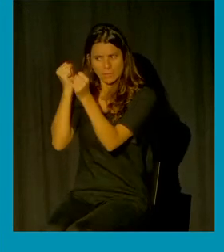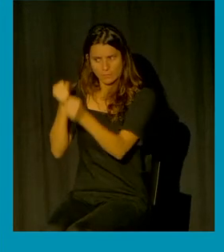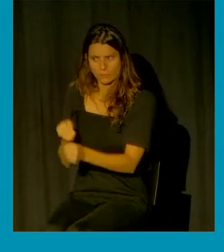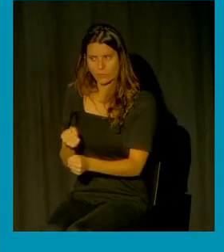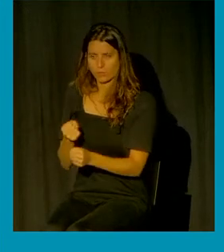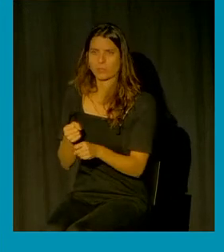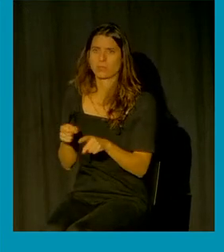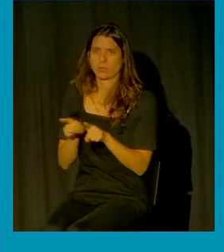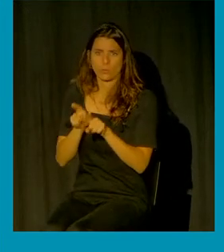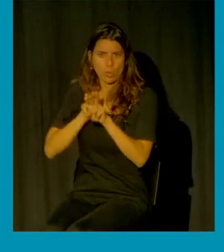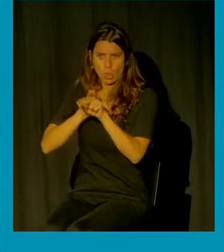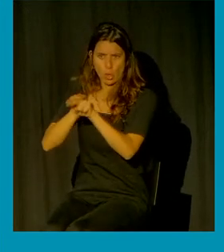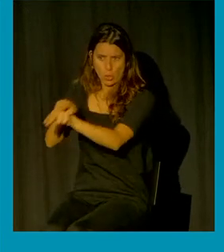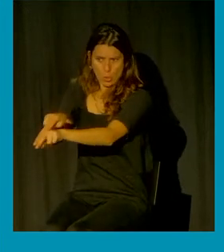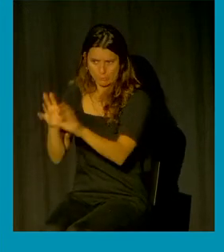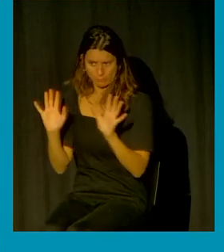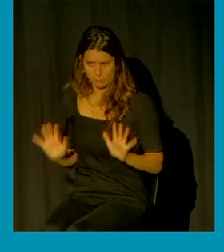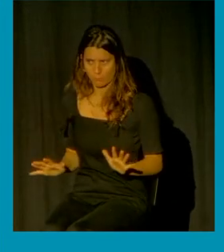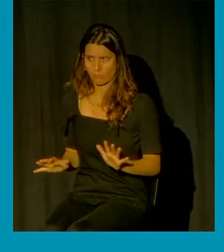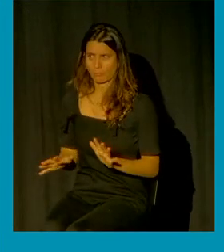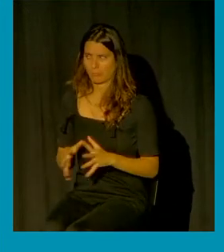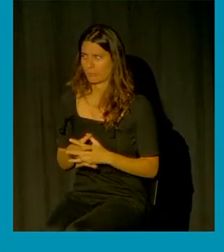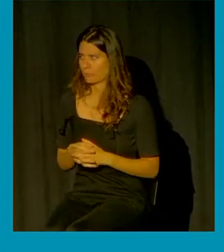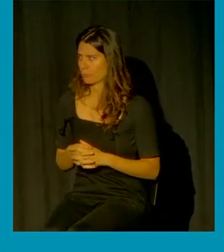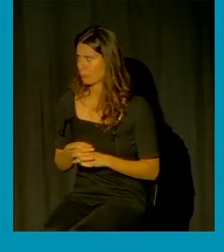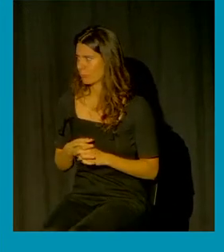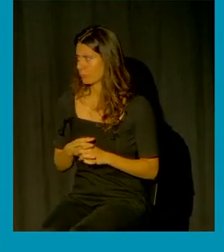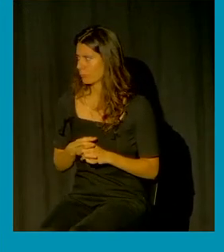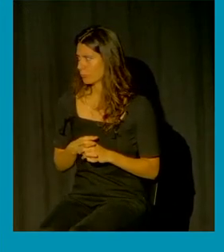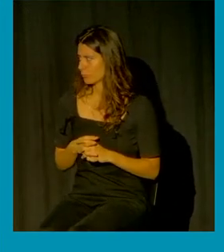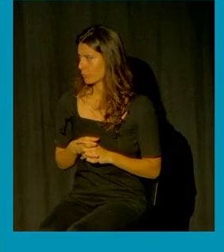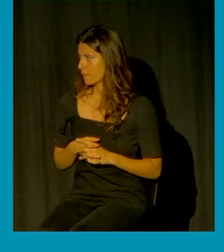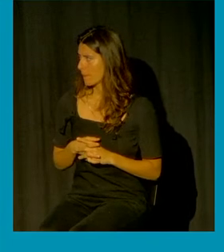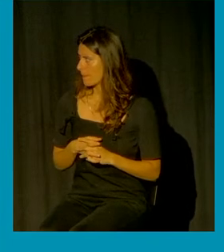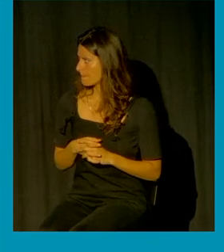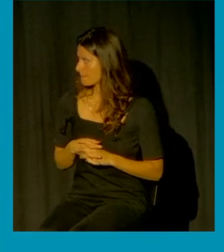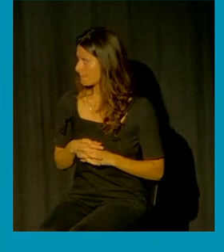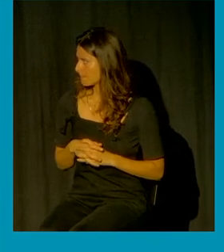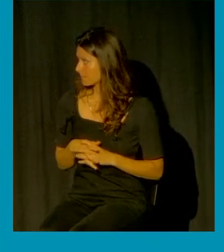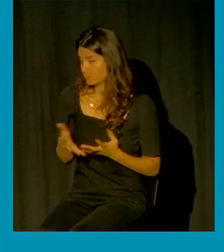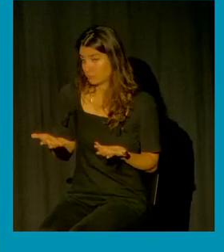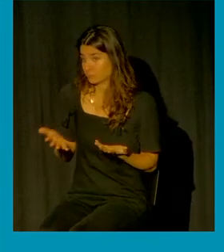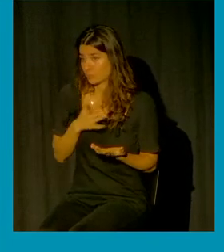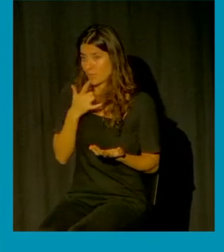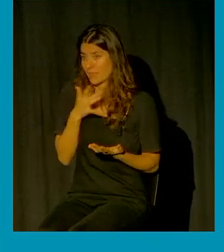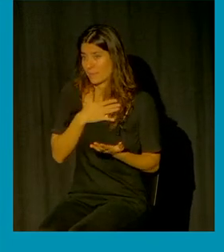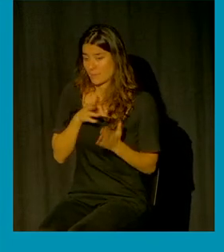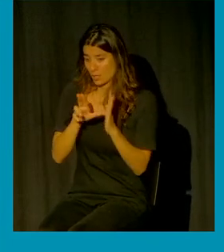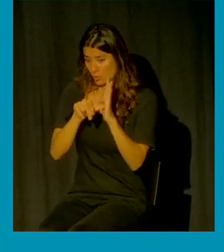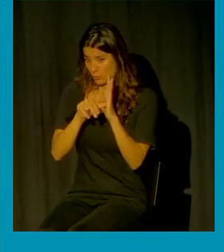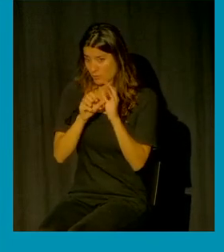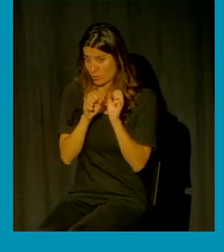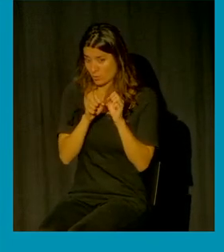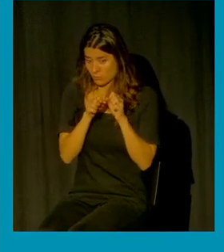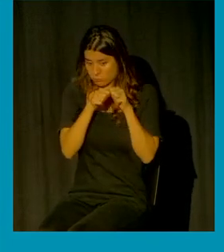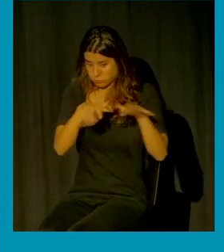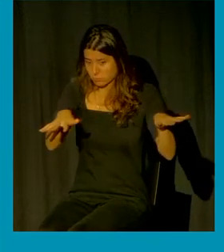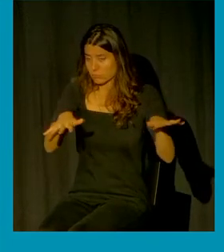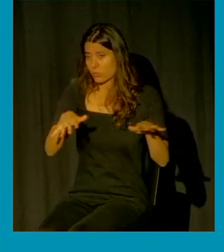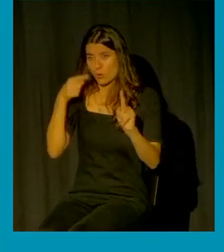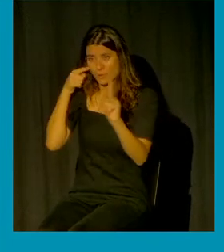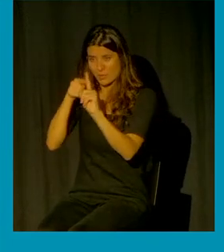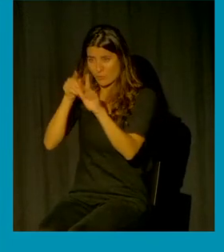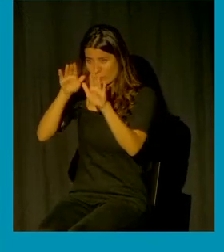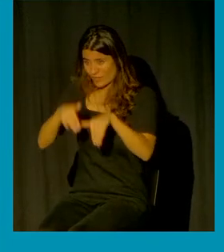nivell d'impacte és precisament diguem-ne l'objectiu final abans la